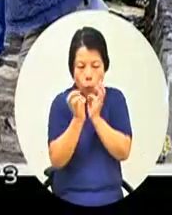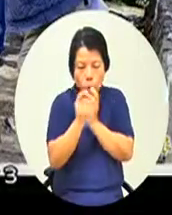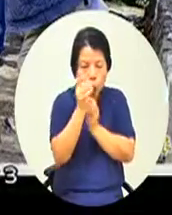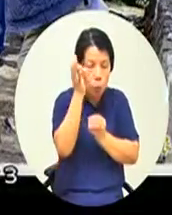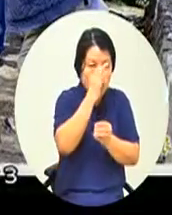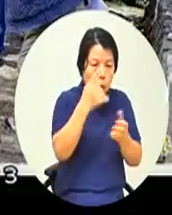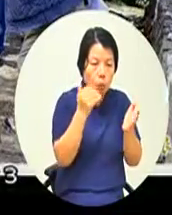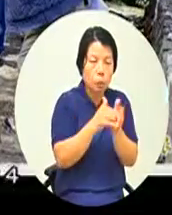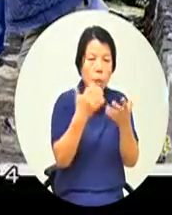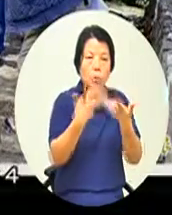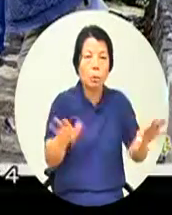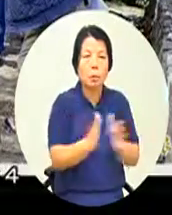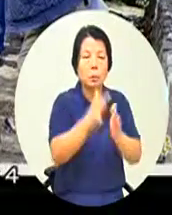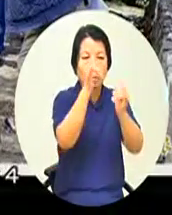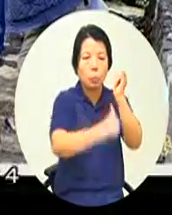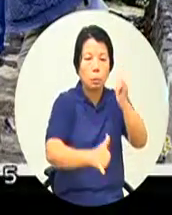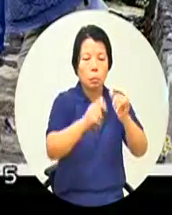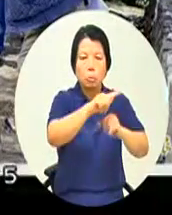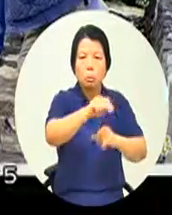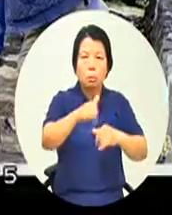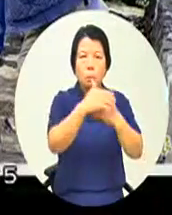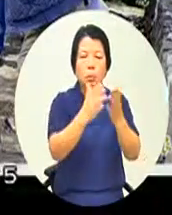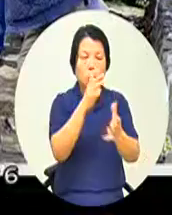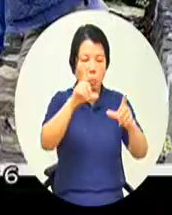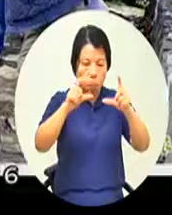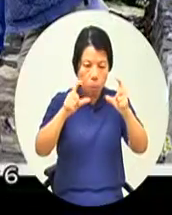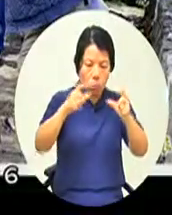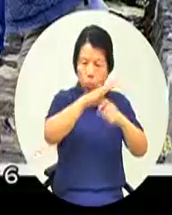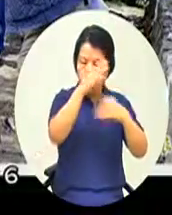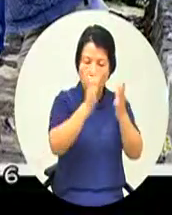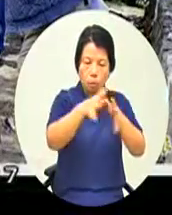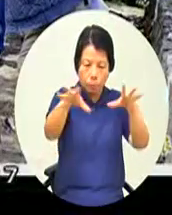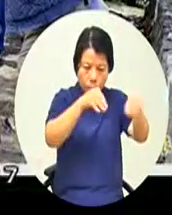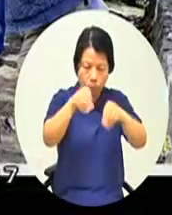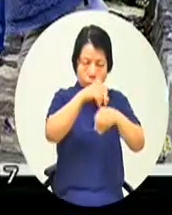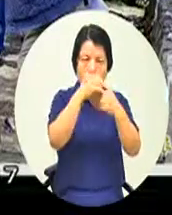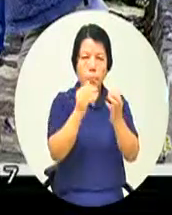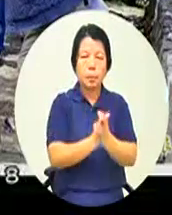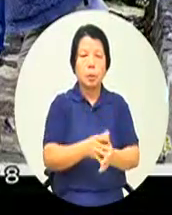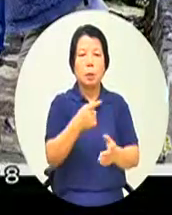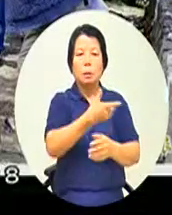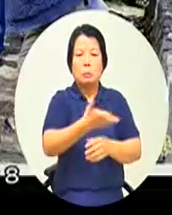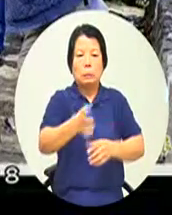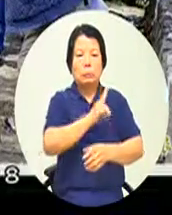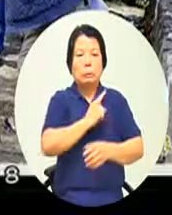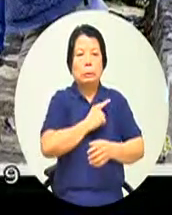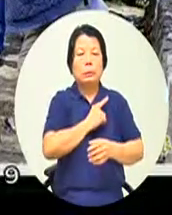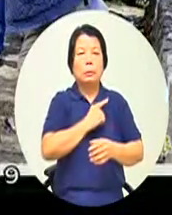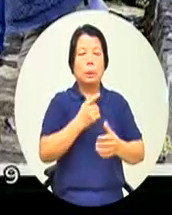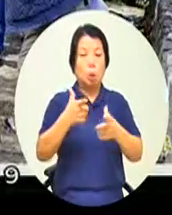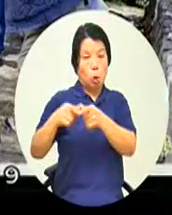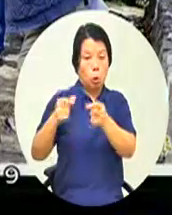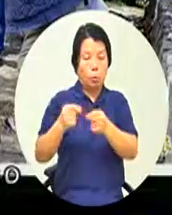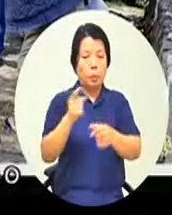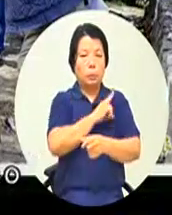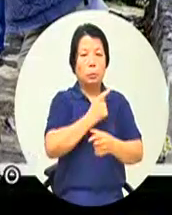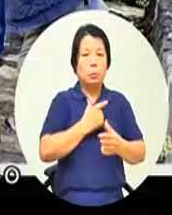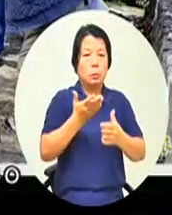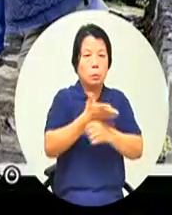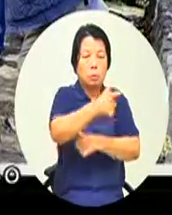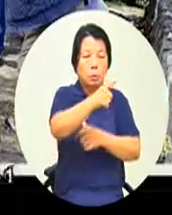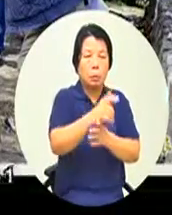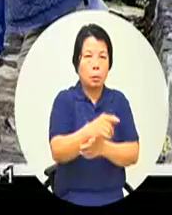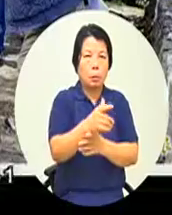出一些史料，找出一些照片，甚至当时的这个正阳特工队的人的人也回来看过，其